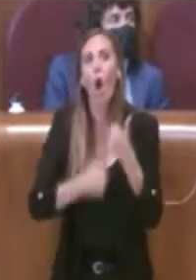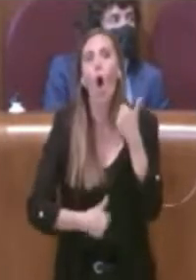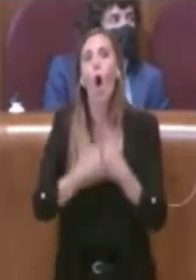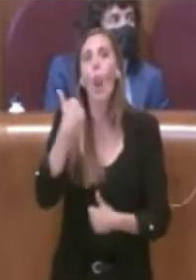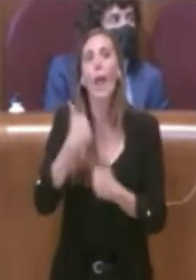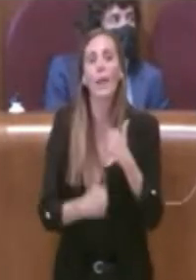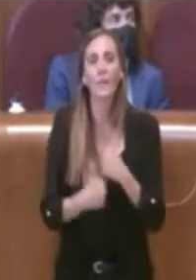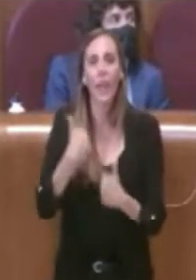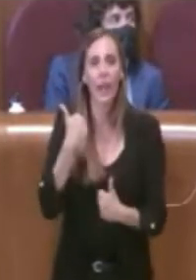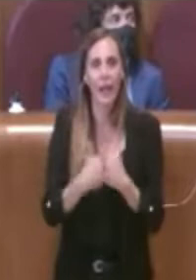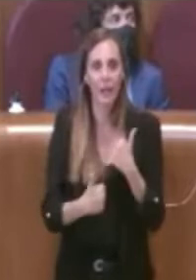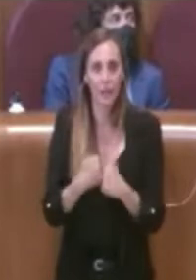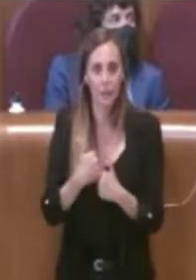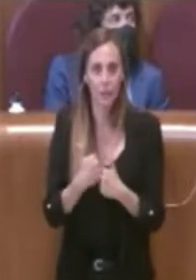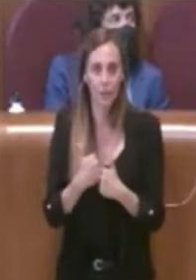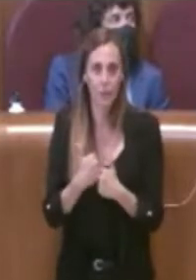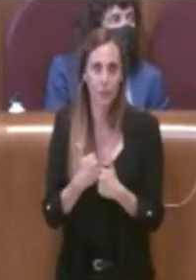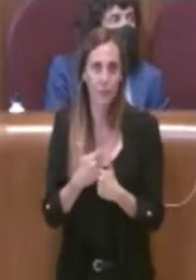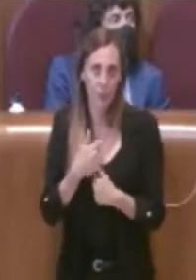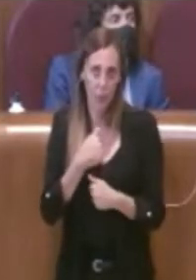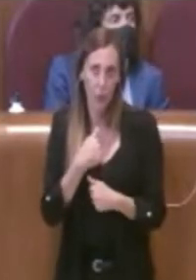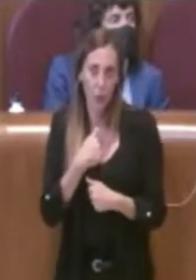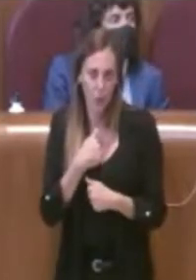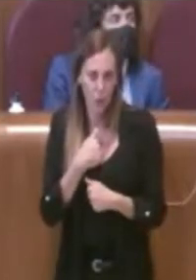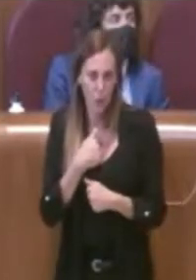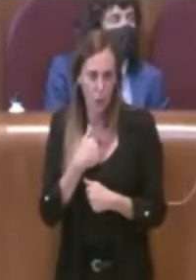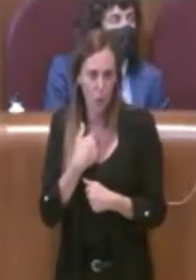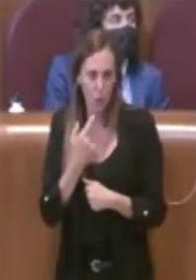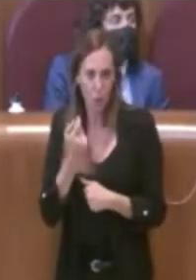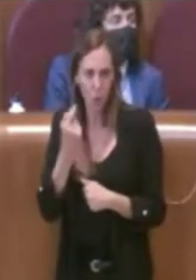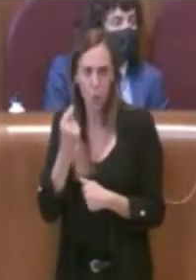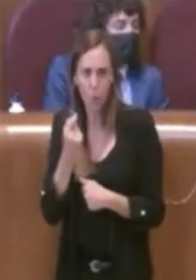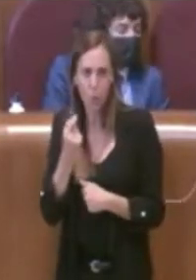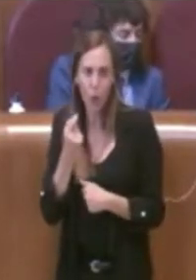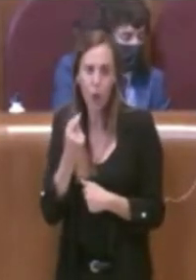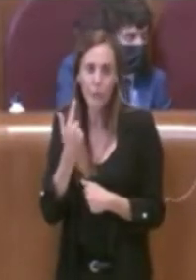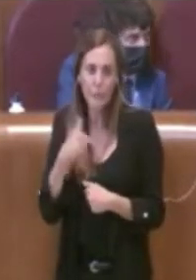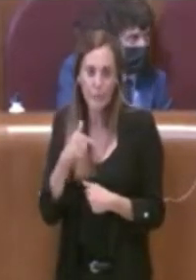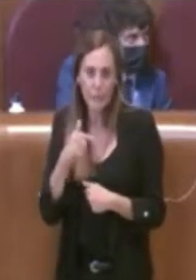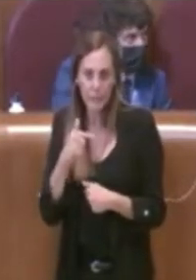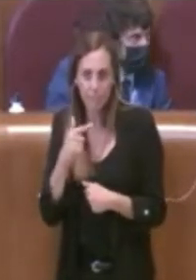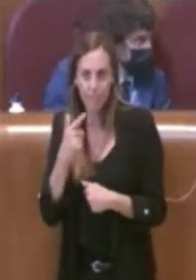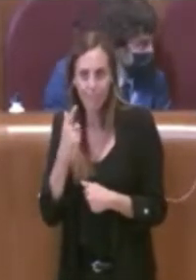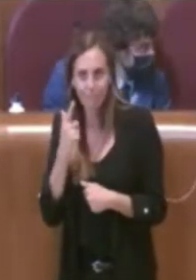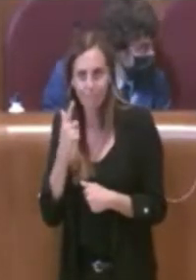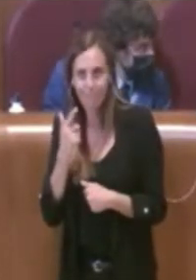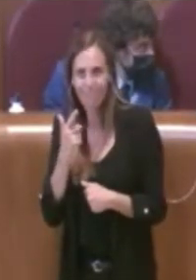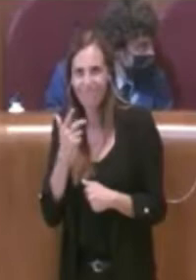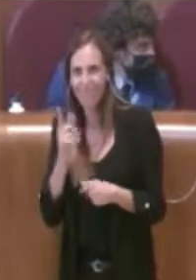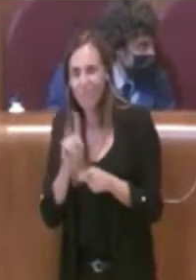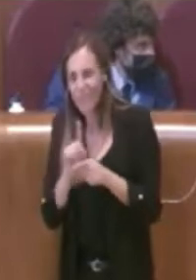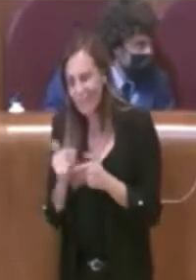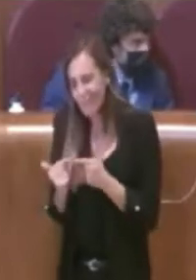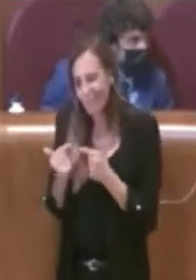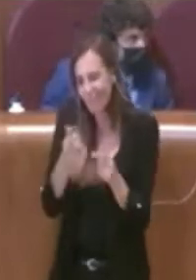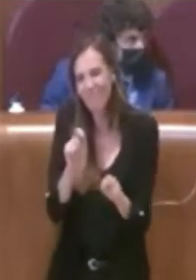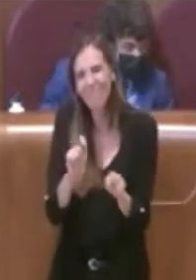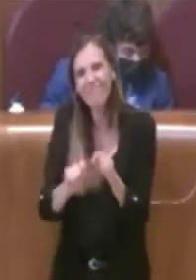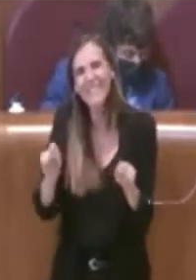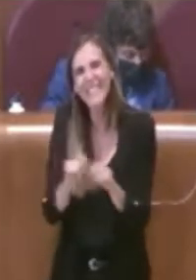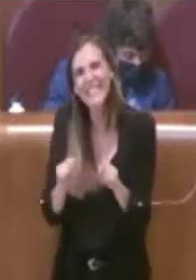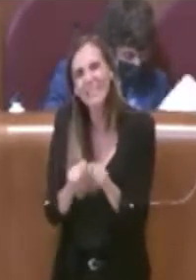colleferro beh io un po di intenzionalità ce la vedo di mettere in difficoltà a roma